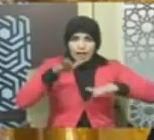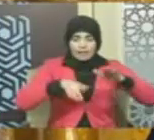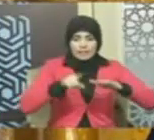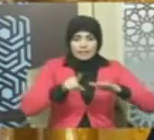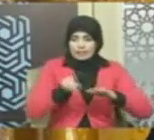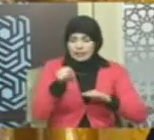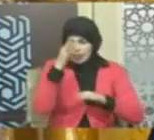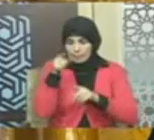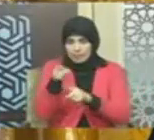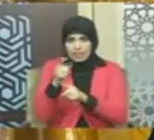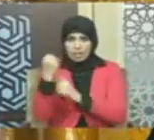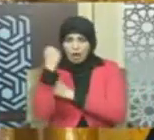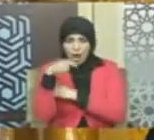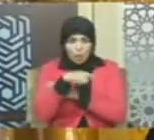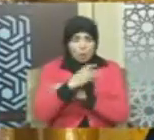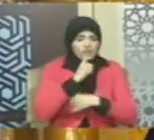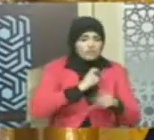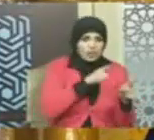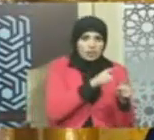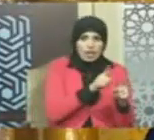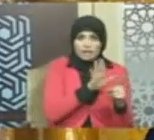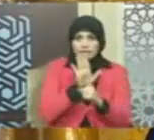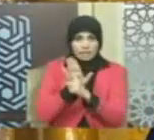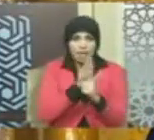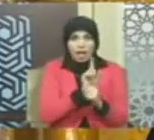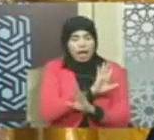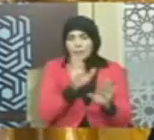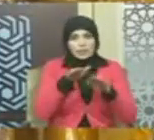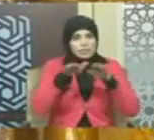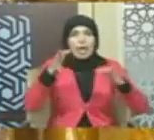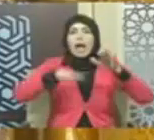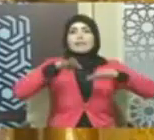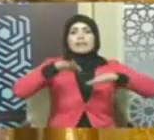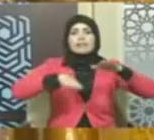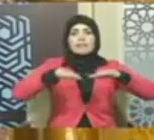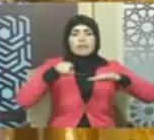قوي أو ضعيف، وأنه رضي الله عنه